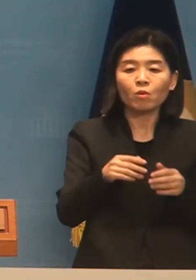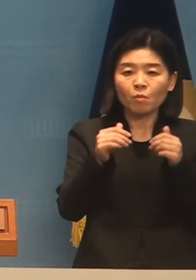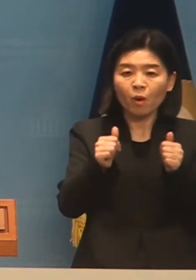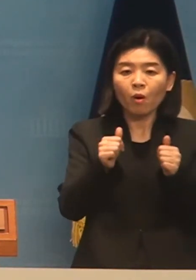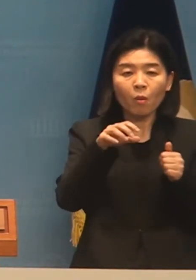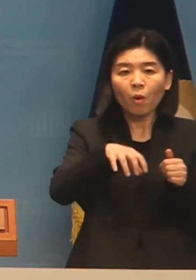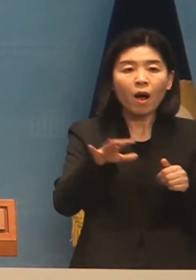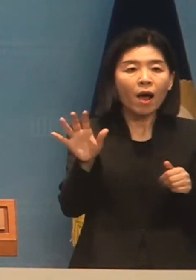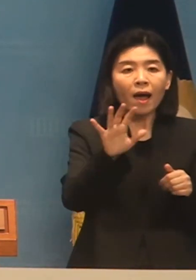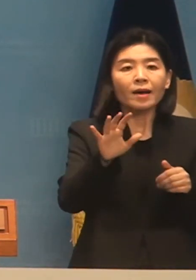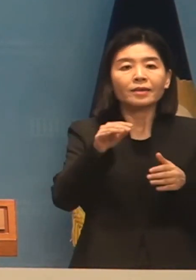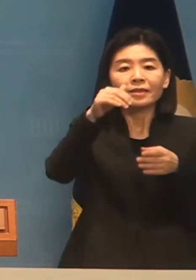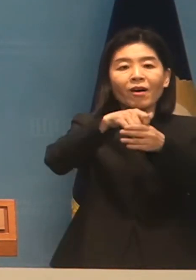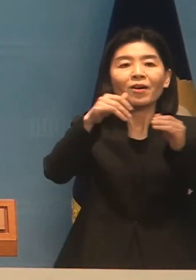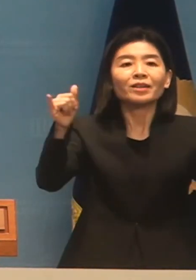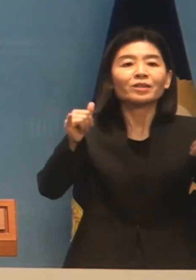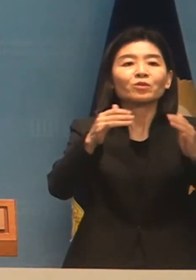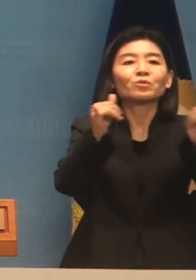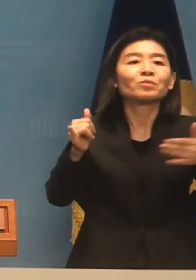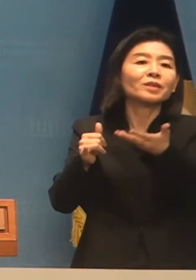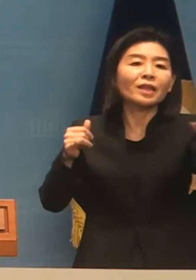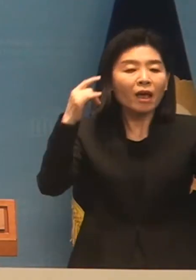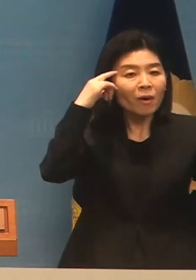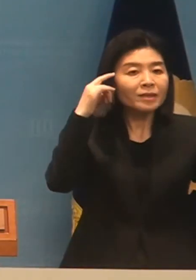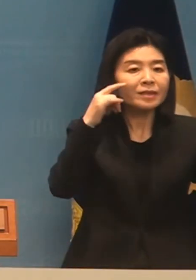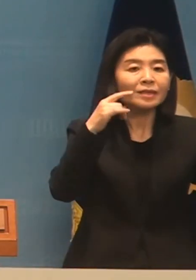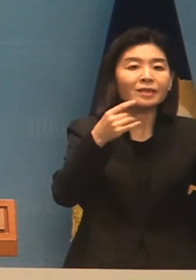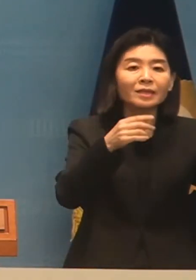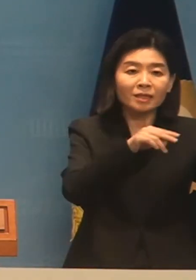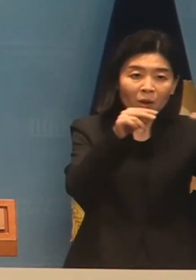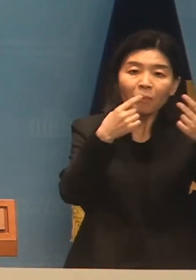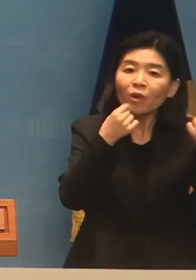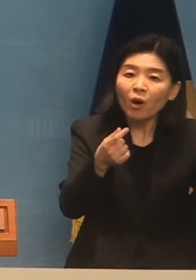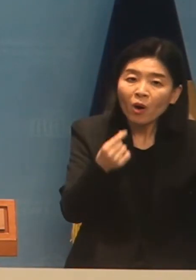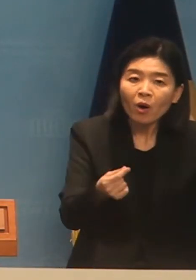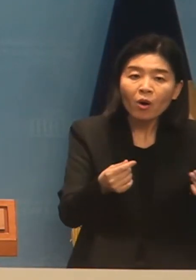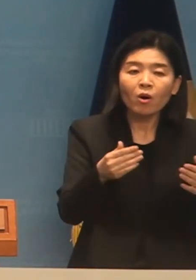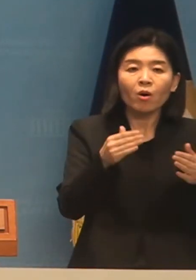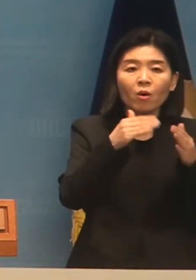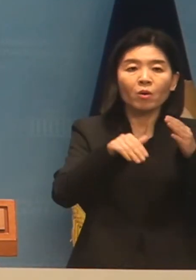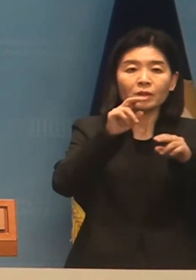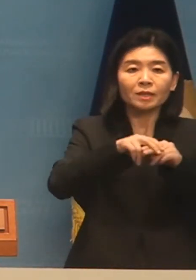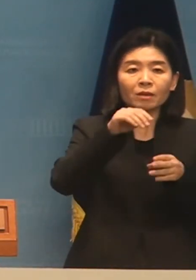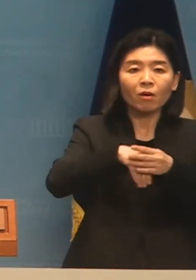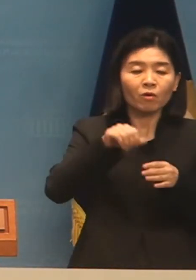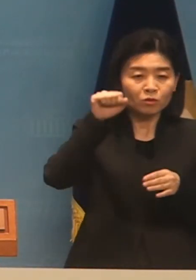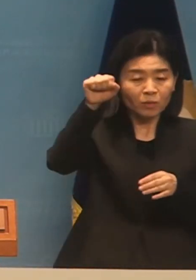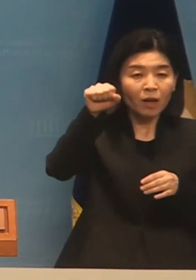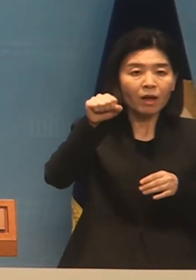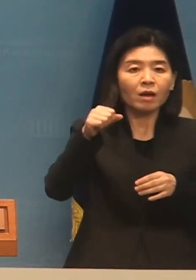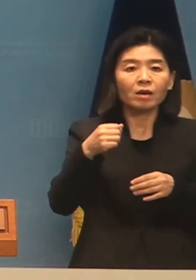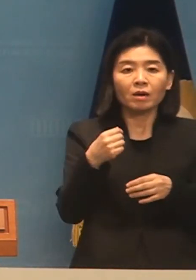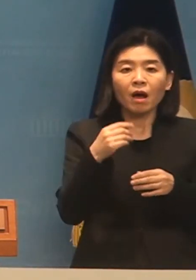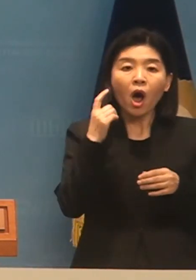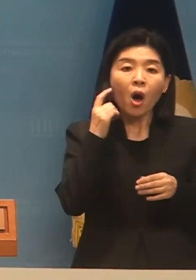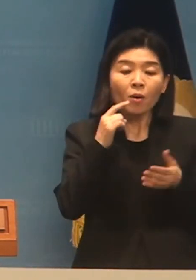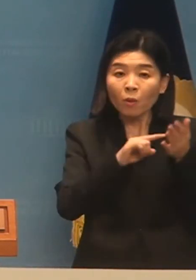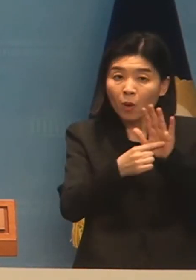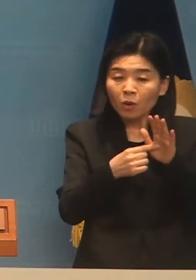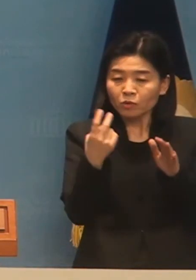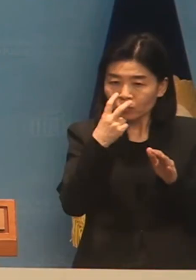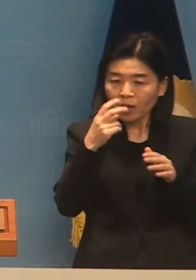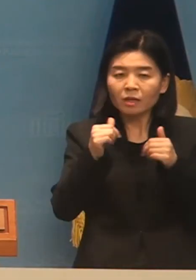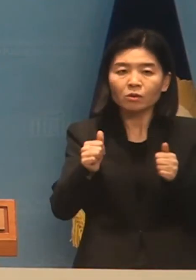아닌 선거인인 국민의 관점에서 공직 후보자의 허위사실 공표 혐의에 대해 수사하고 기소하는 것이